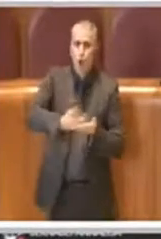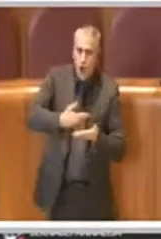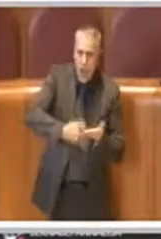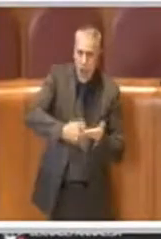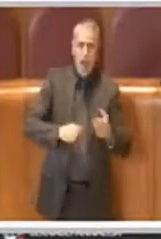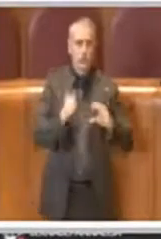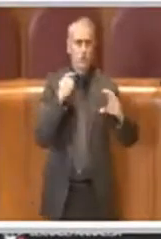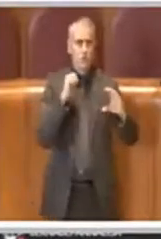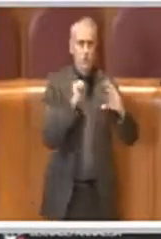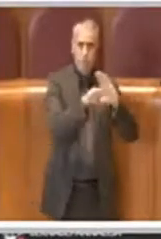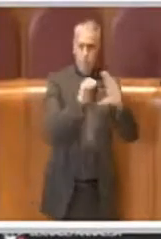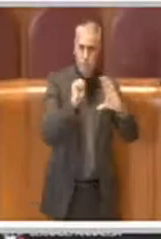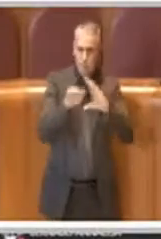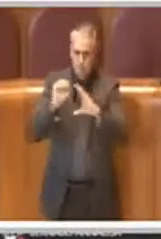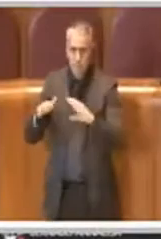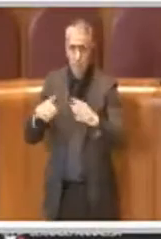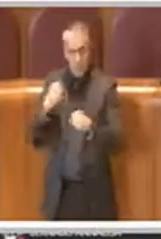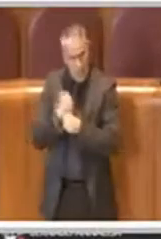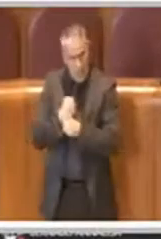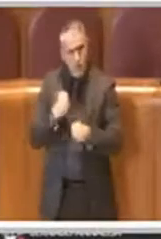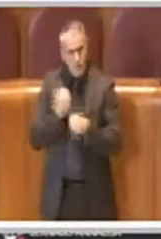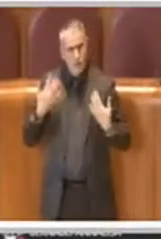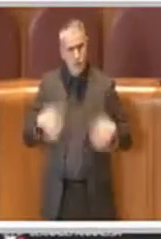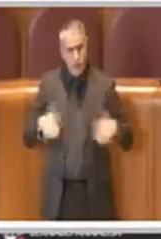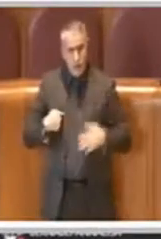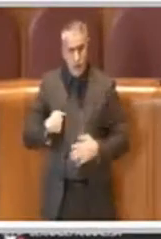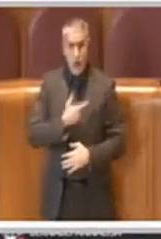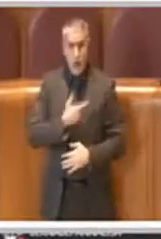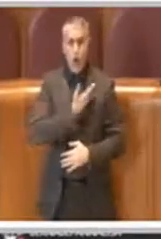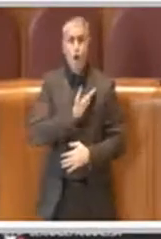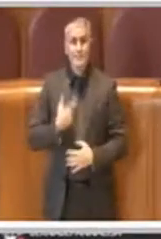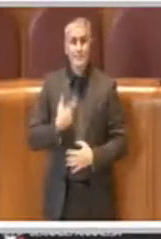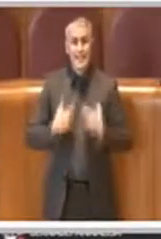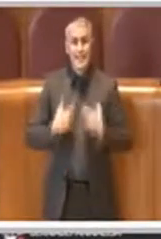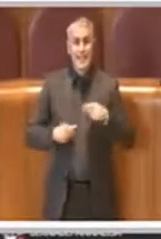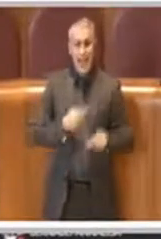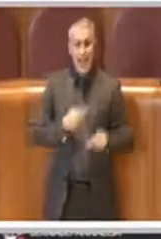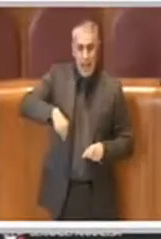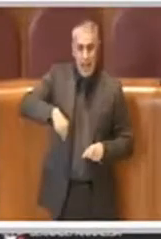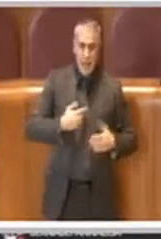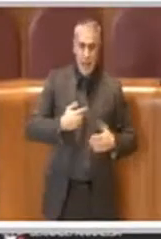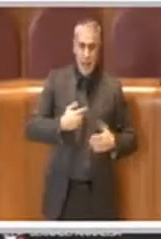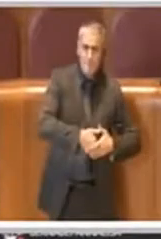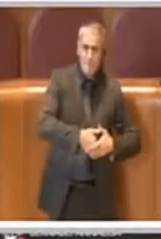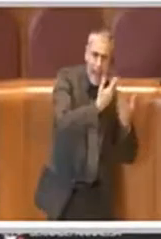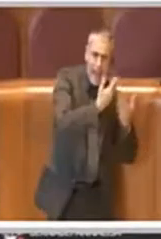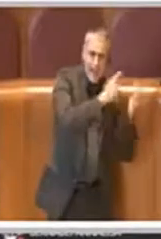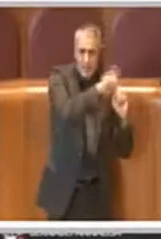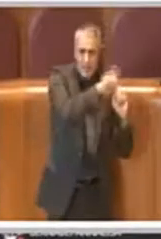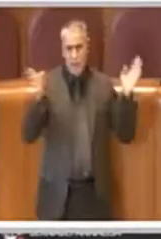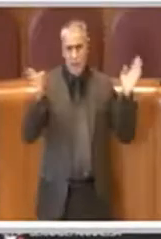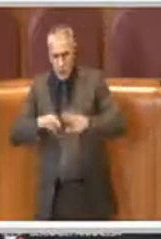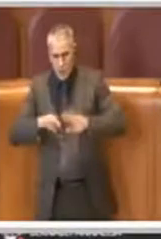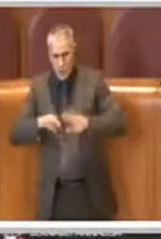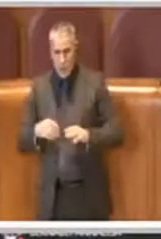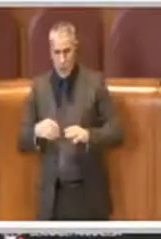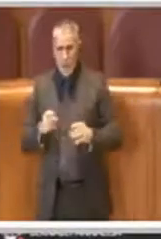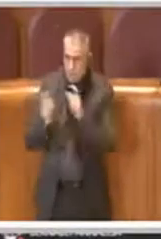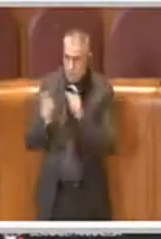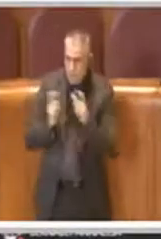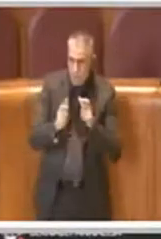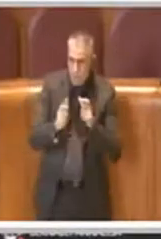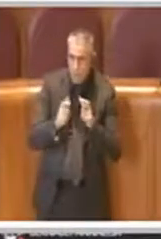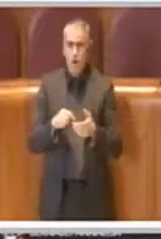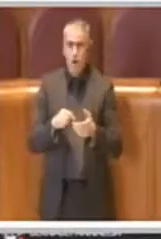commissione e così via. E noi consiglieri che ci ritroviamo letteralmente dalla mattina alla sera a esaminare e votare un atto